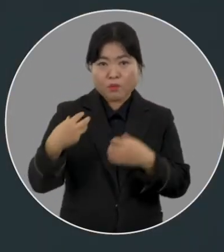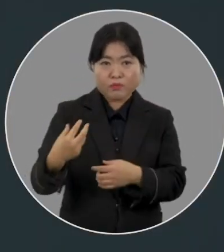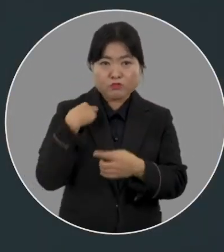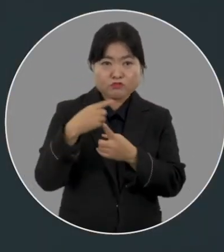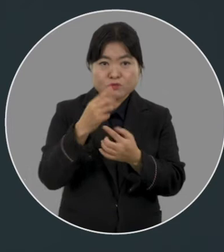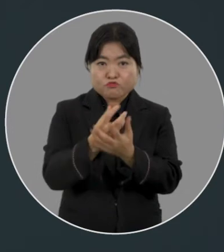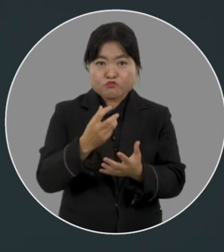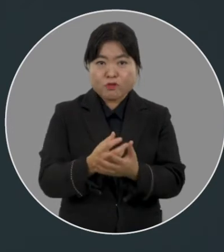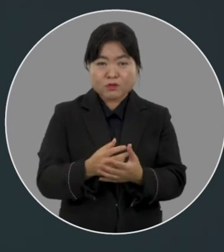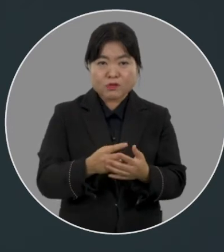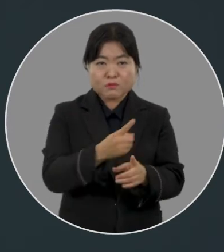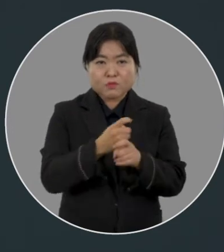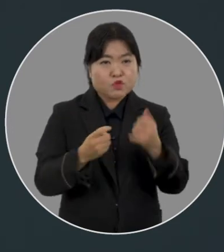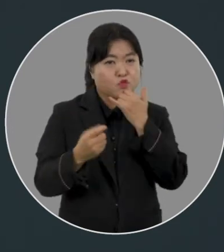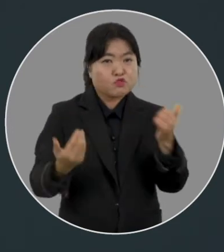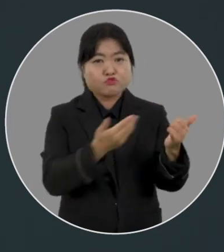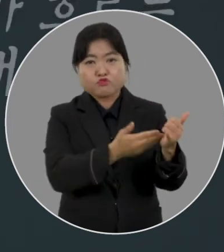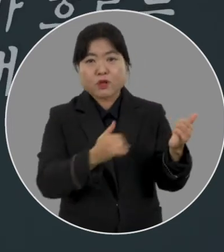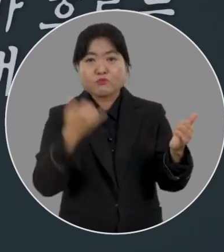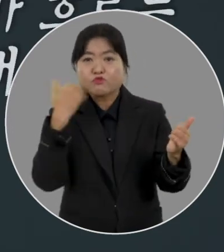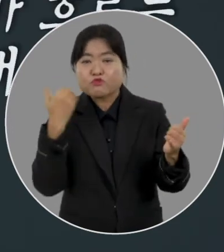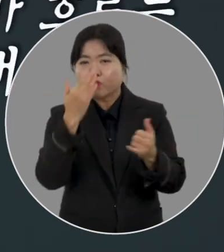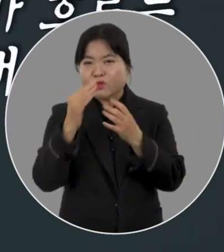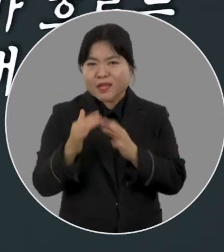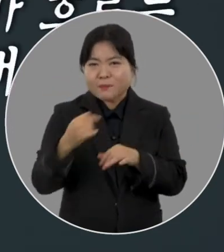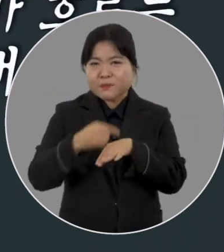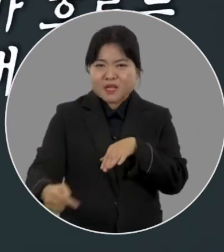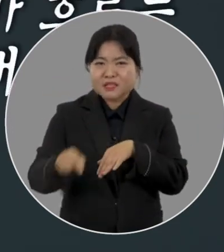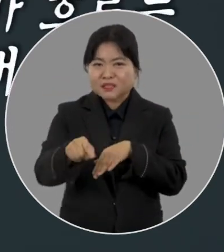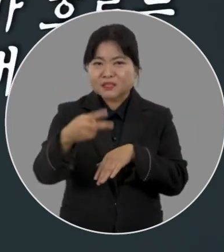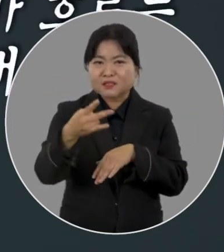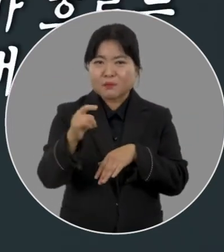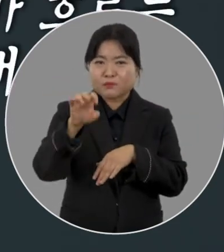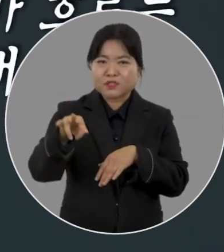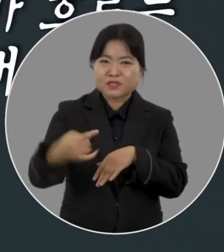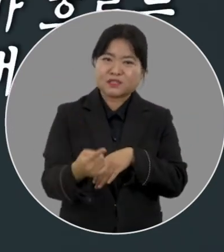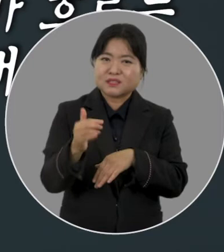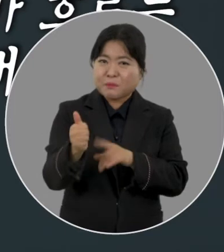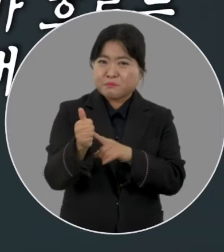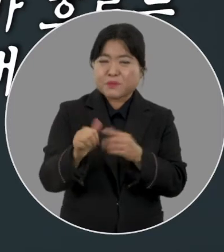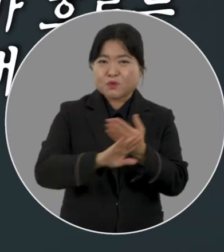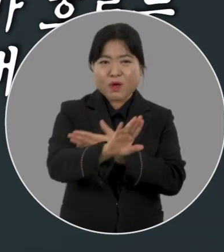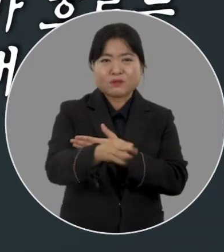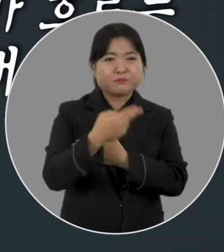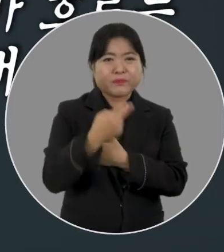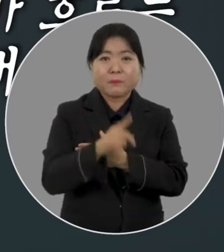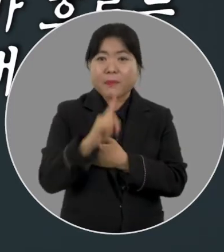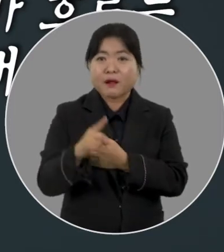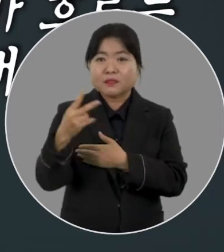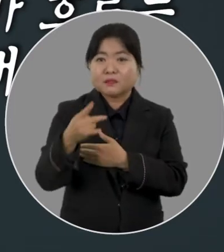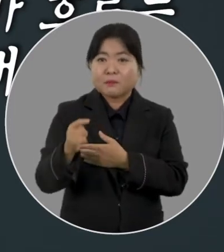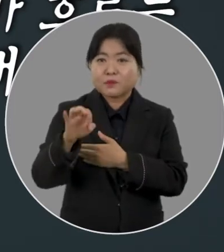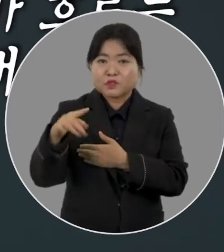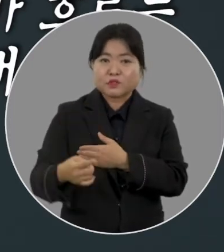이 문서를 적국에 넘겨줄 수 있는 사람은 유대인의 피가 흐르는 드레피스 대위 이외에는 대안이 없다 해서